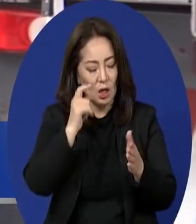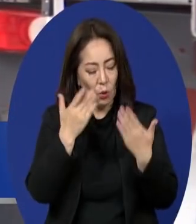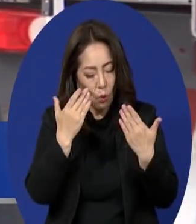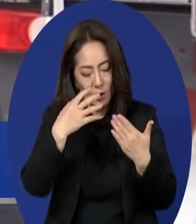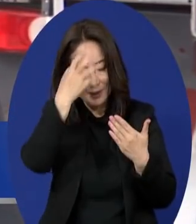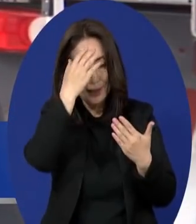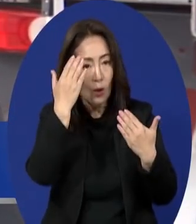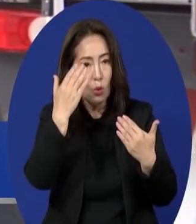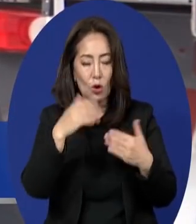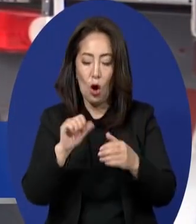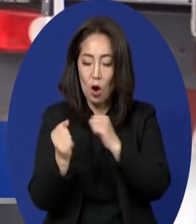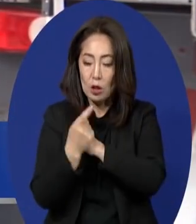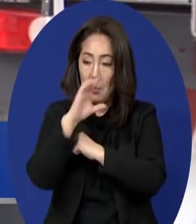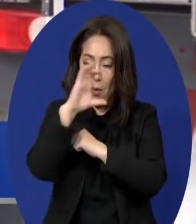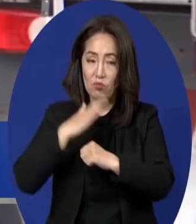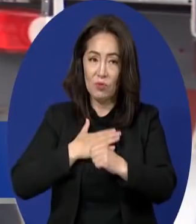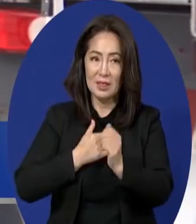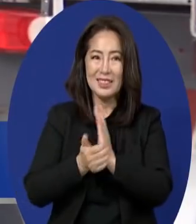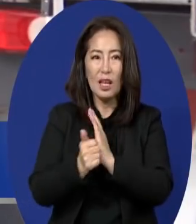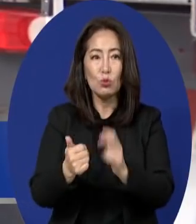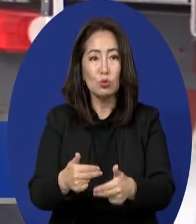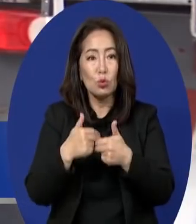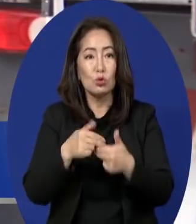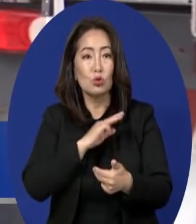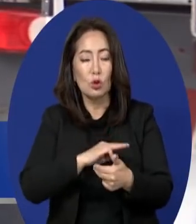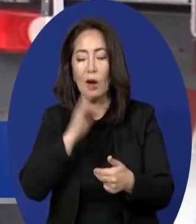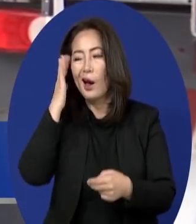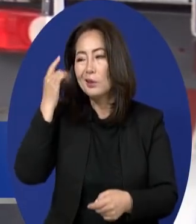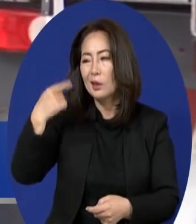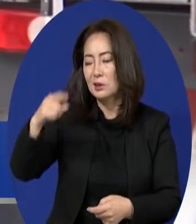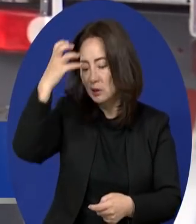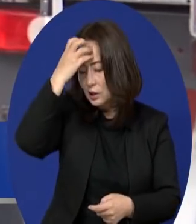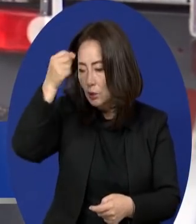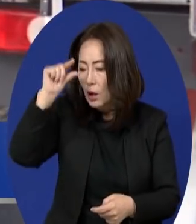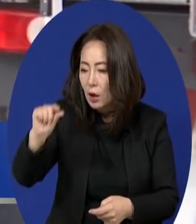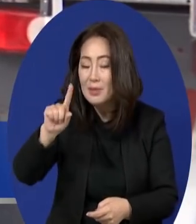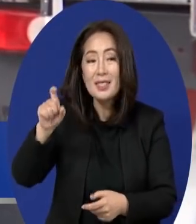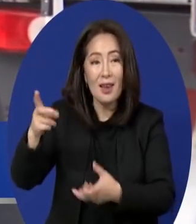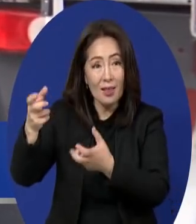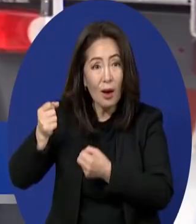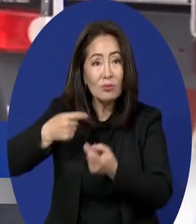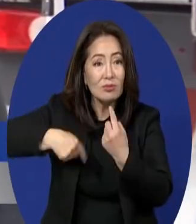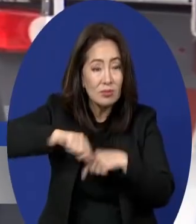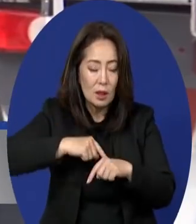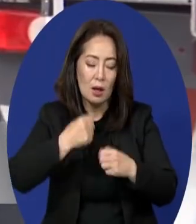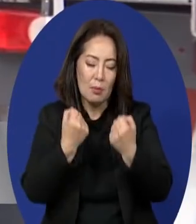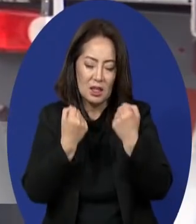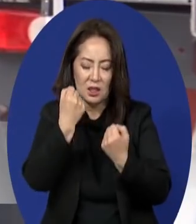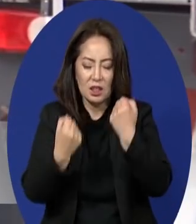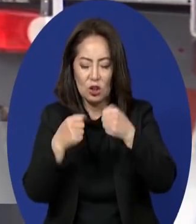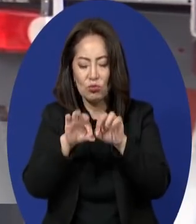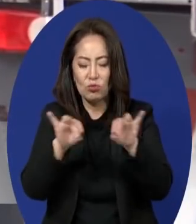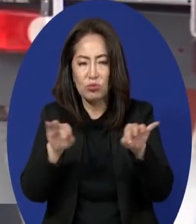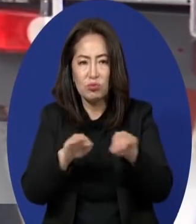байдлын байгууллагыг бэхжүүлэх чадваржуулах хүрээнд гадны улс орнуудын засгийн газрын хөнгөлөлтөө зөвлөлийн хүрээнд автомашин техник тоног төхөөрөмжийн төслүүдийг